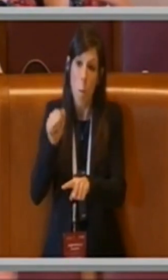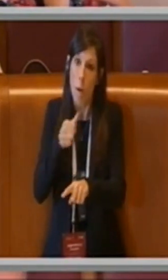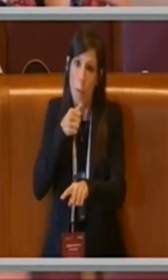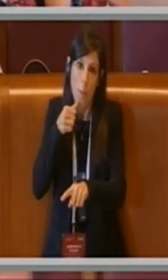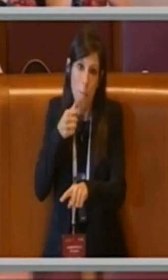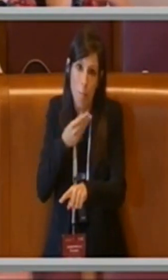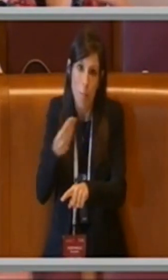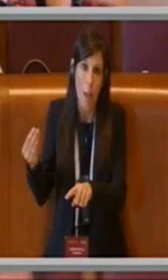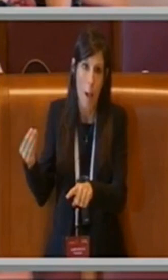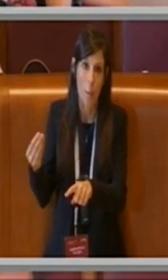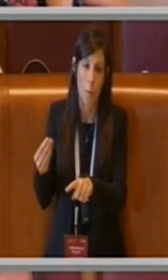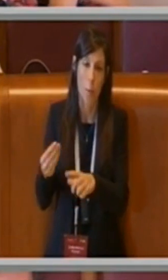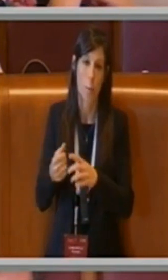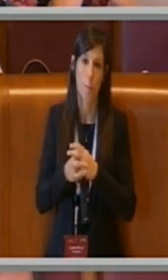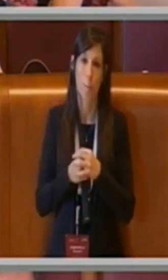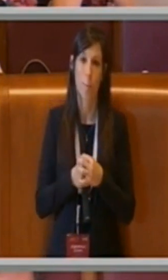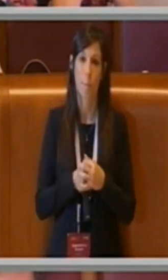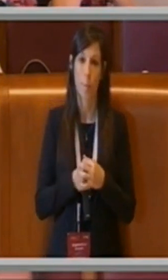utile,